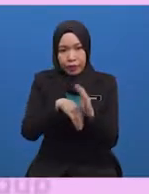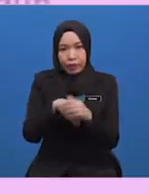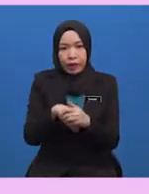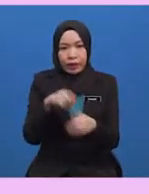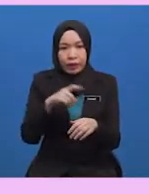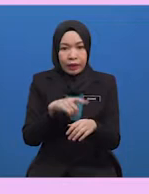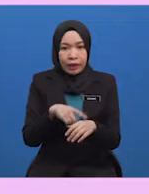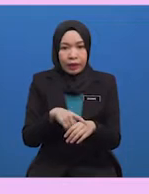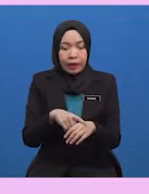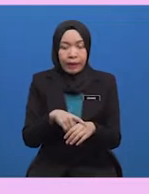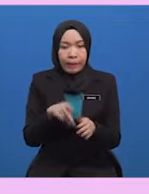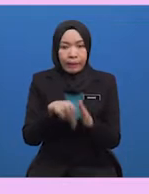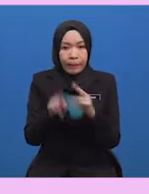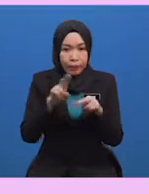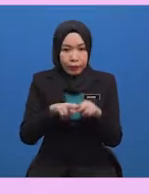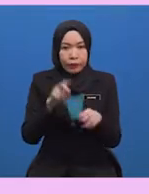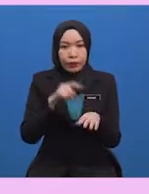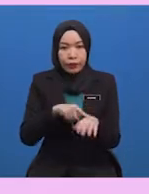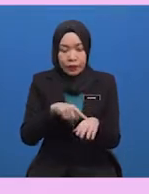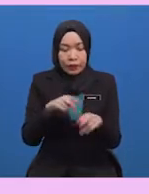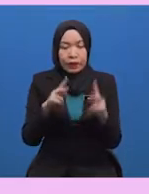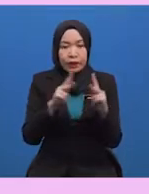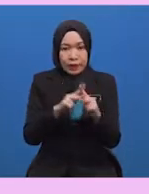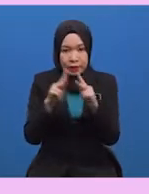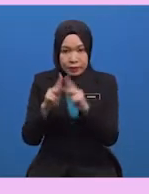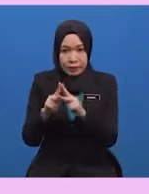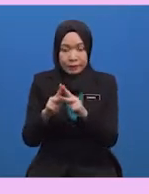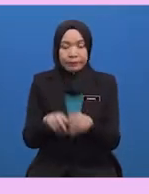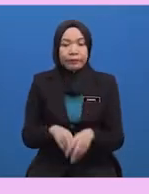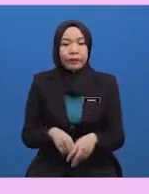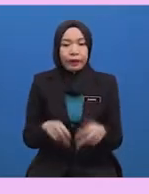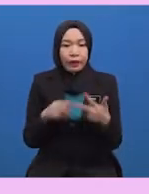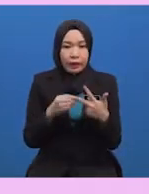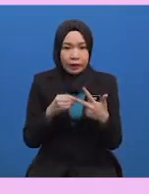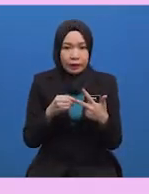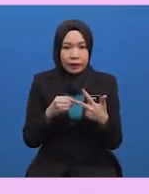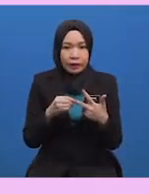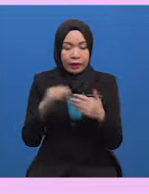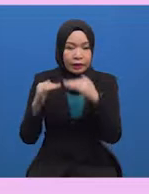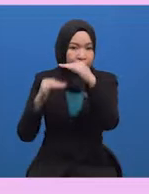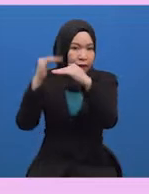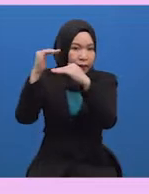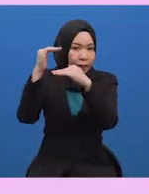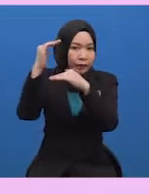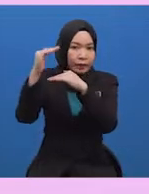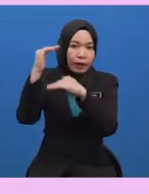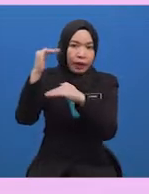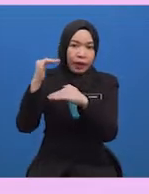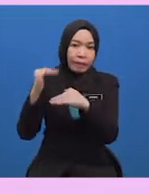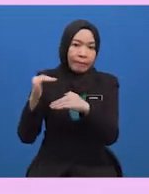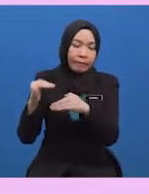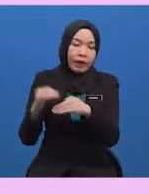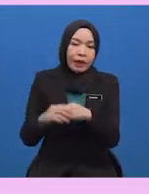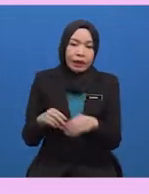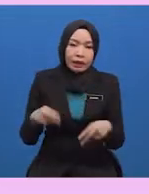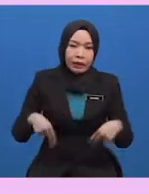Ketiga, peningkatan taraf hidup. Taraf hidup penduduk semakin meningkat dengan adanya